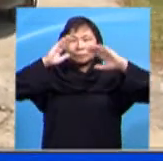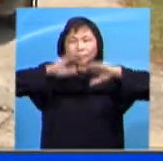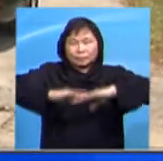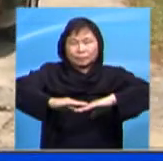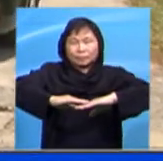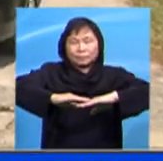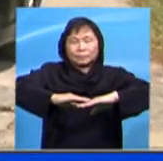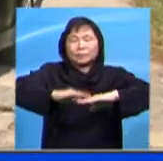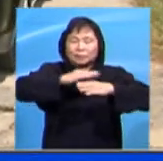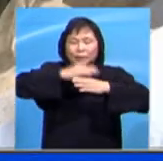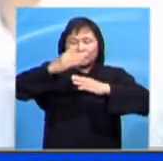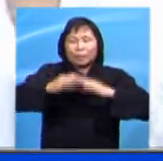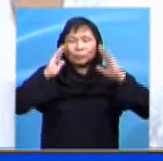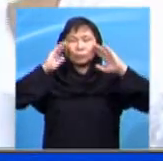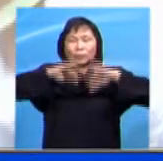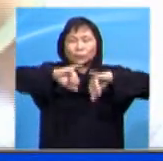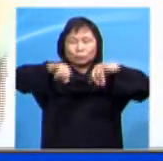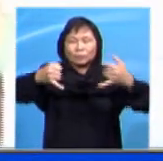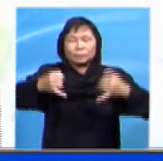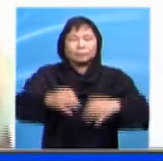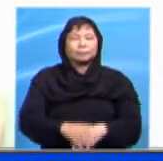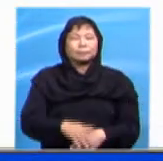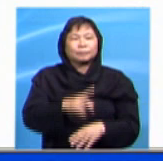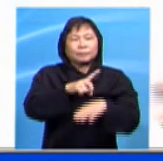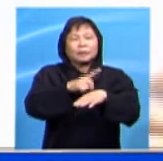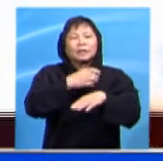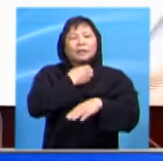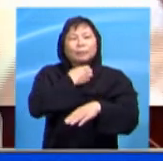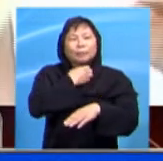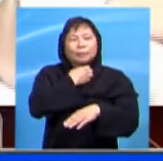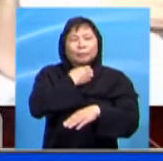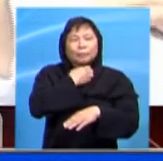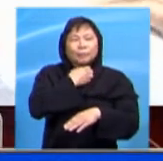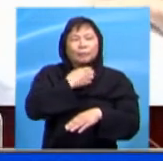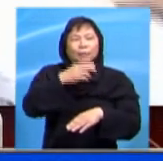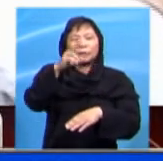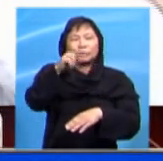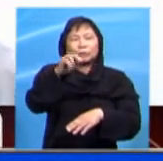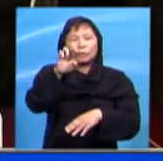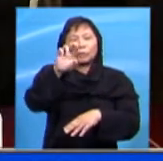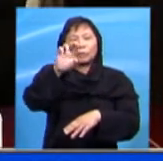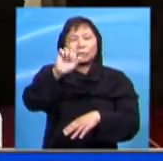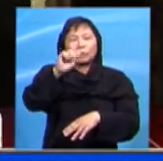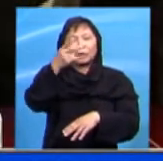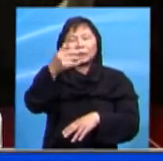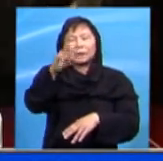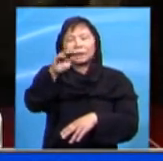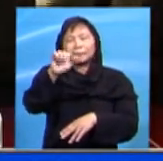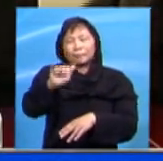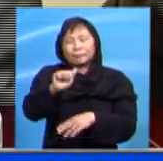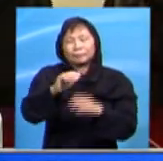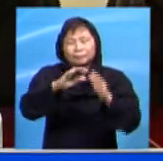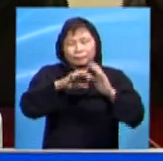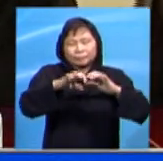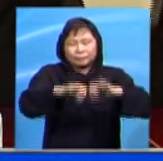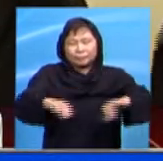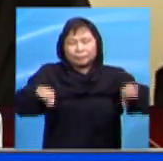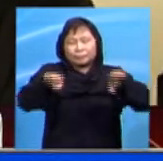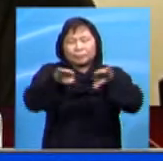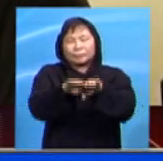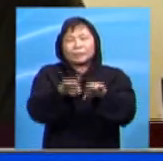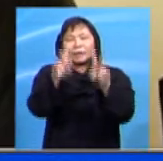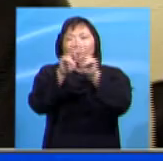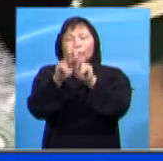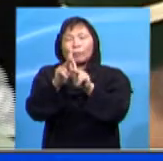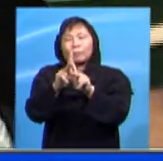selepas solat jumaat di Ipoh jenazah allaharham norur Rahimah Mohamad Nor selamat dikebumikan di tanah perkuburan